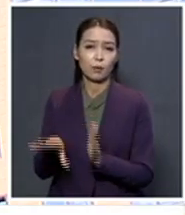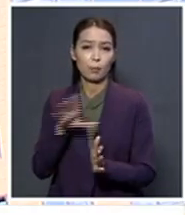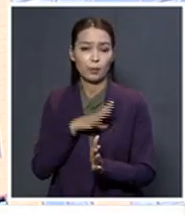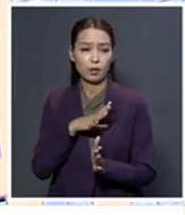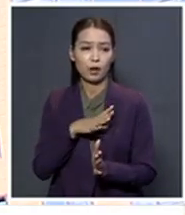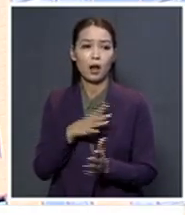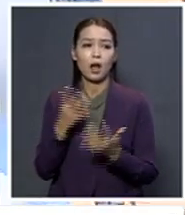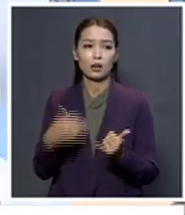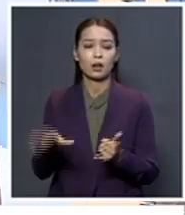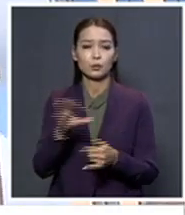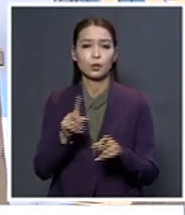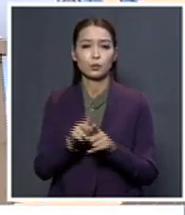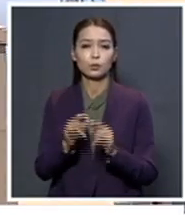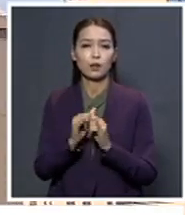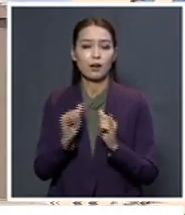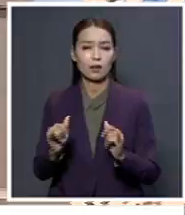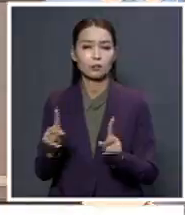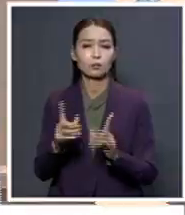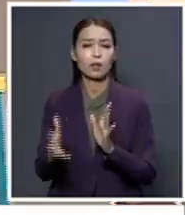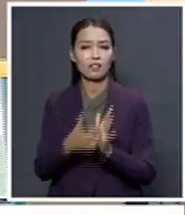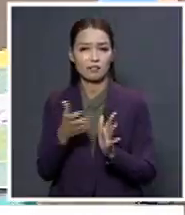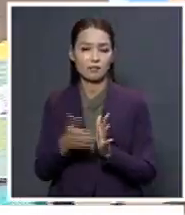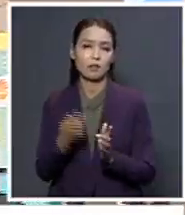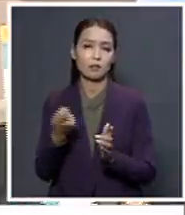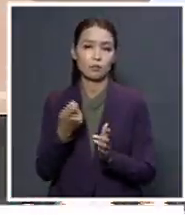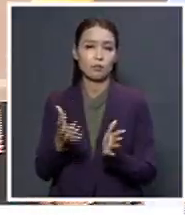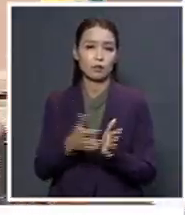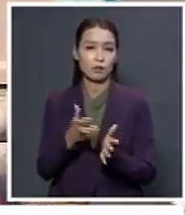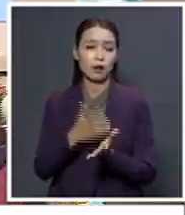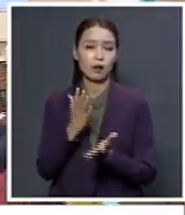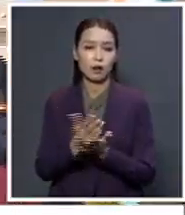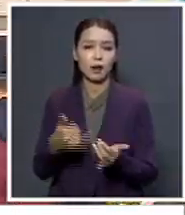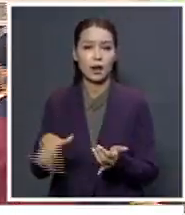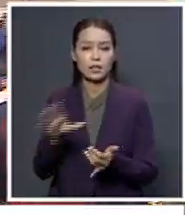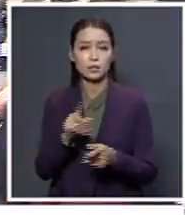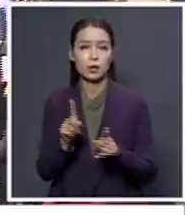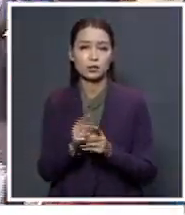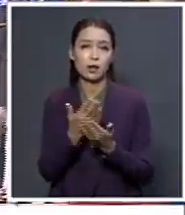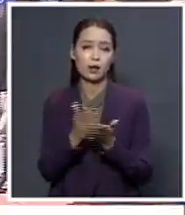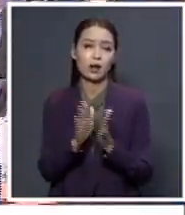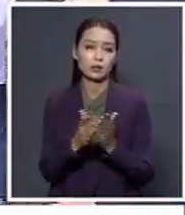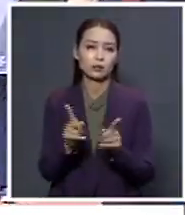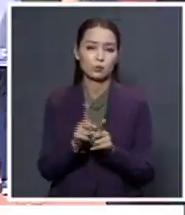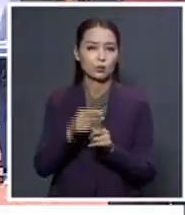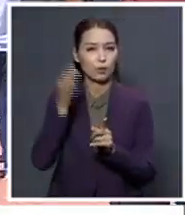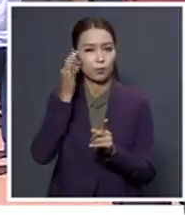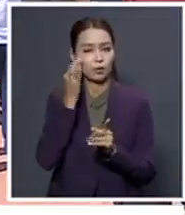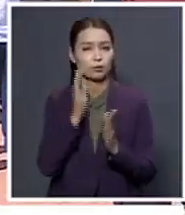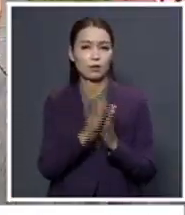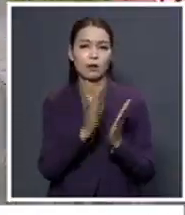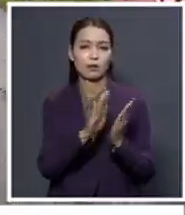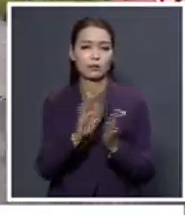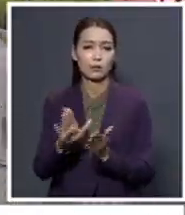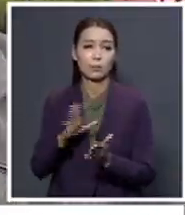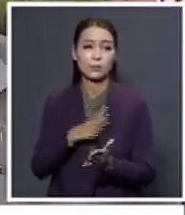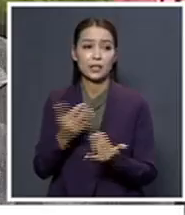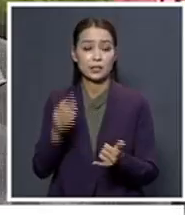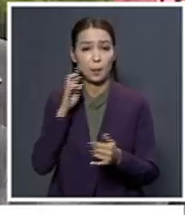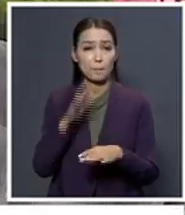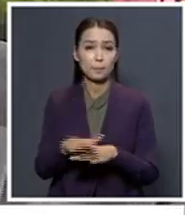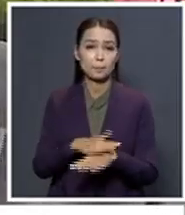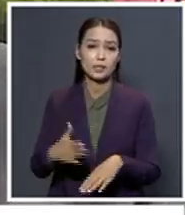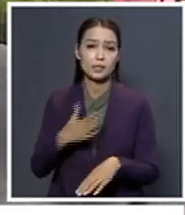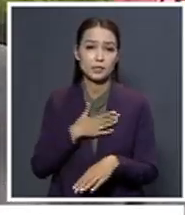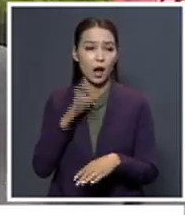Бірақ жантану ілімін әл жарыққа шығармадық дейді. Мұны философтардың еншісіне қалдырған. Біздің халықтың бәрі бұрынғы